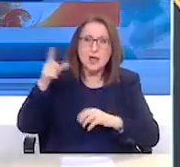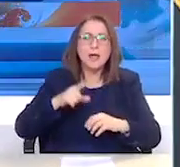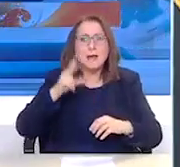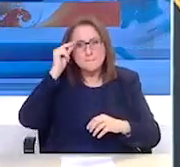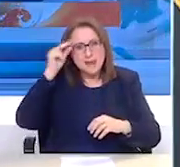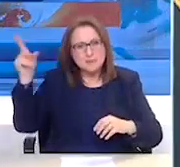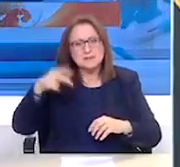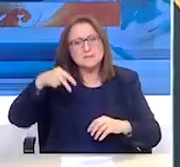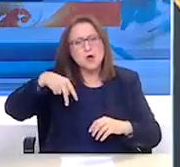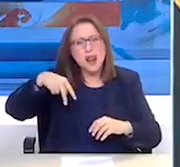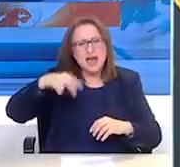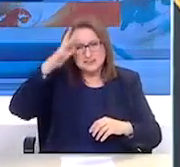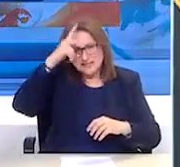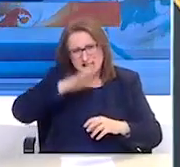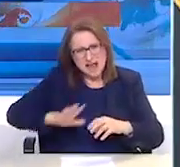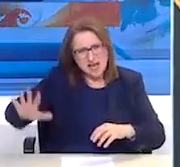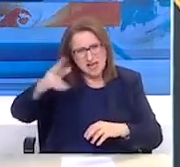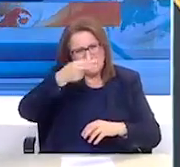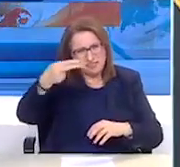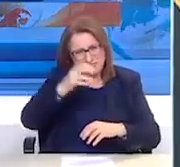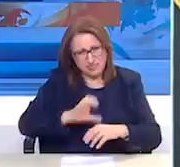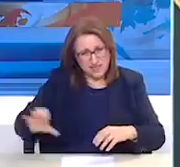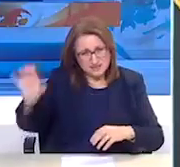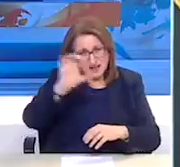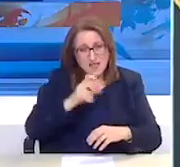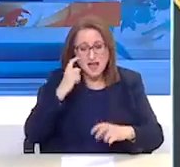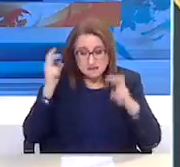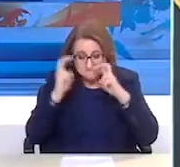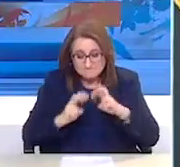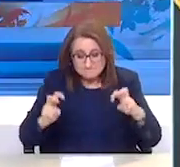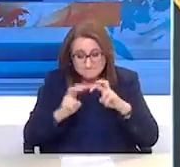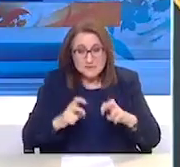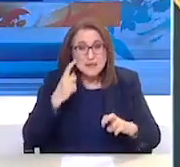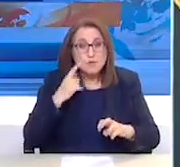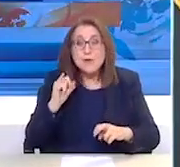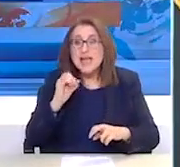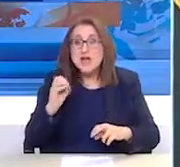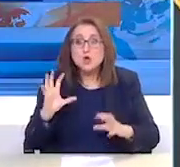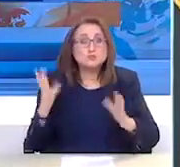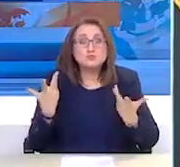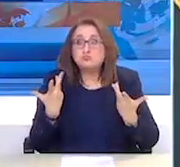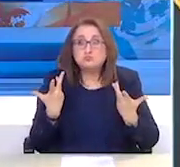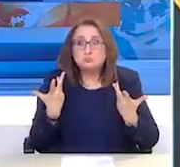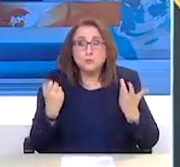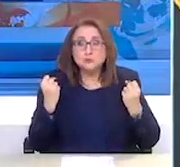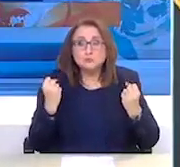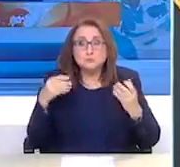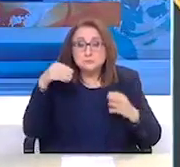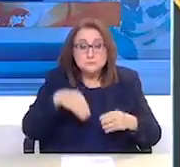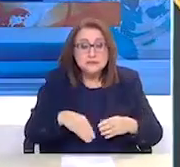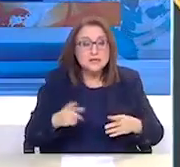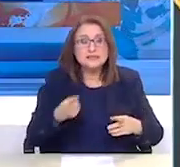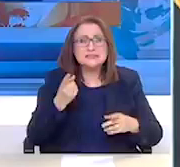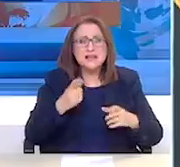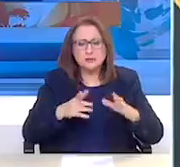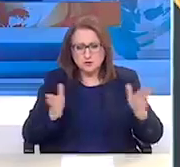πόσο ο ιός έχει, πώς συμπεριφέρεται, ιδιαίτερα σε θαλάμους ασθενών, που μπορούμε καλύτερα να ελέγξουμε και